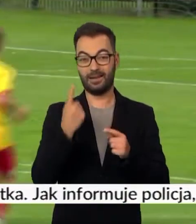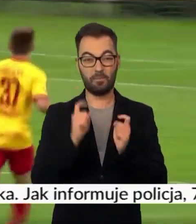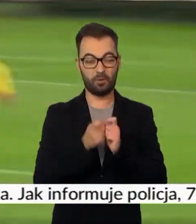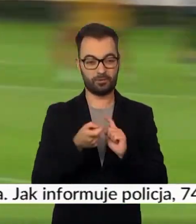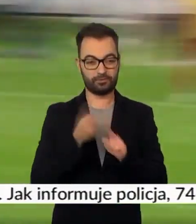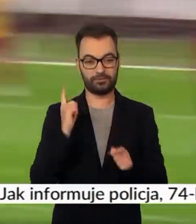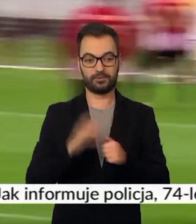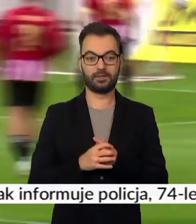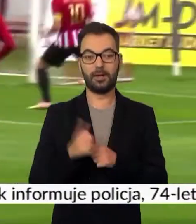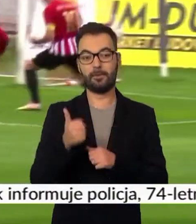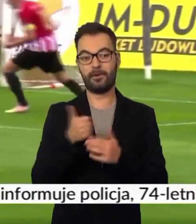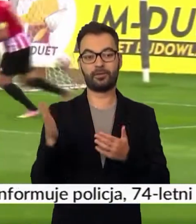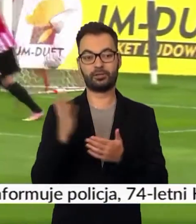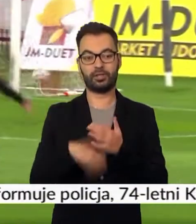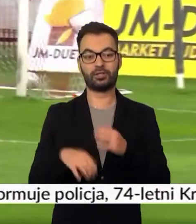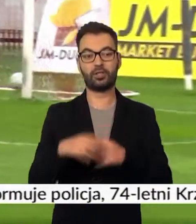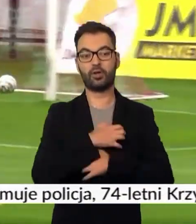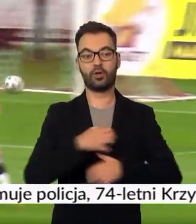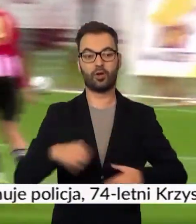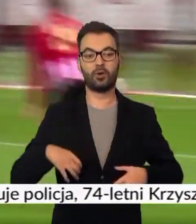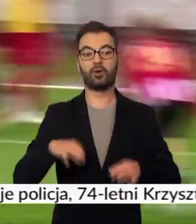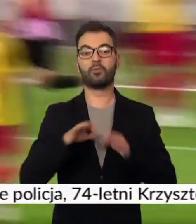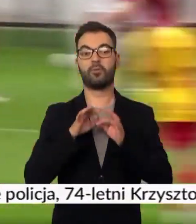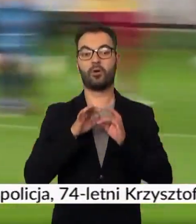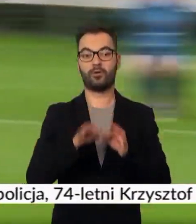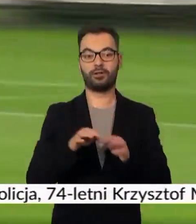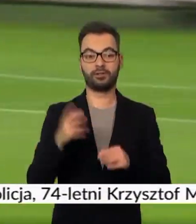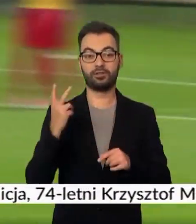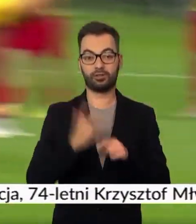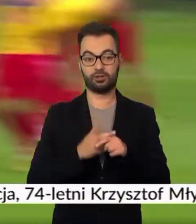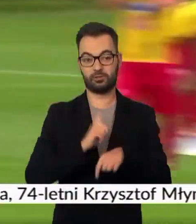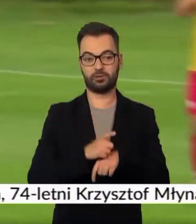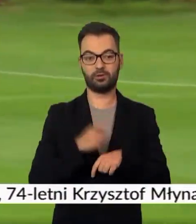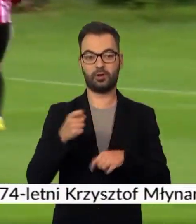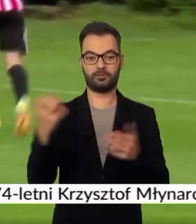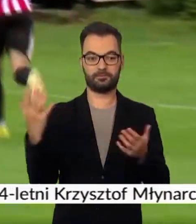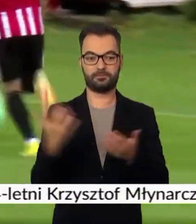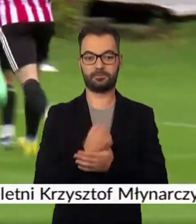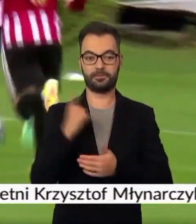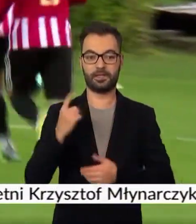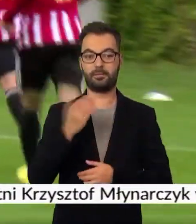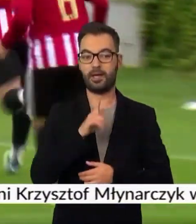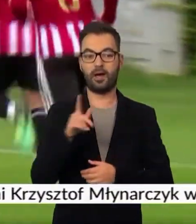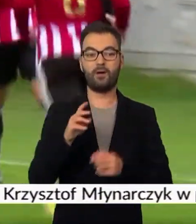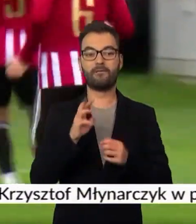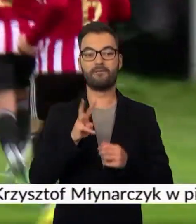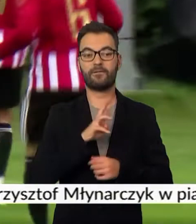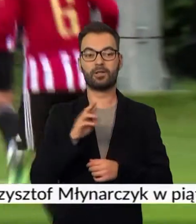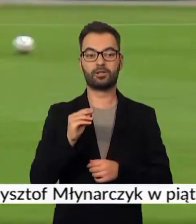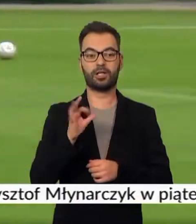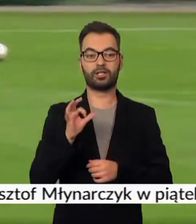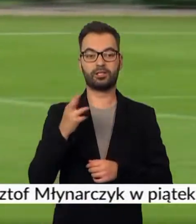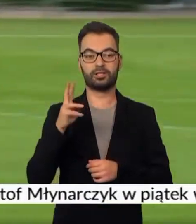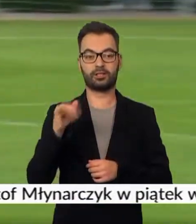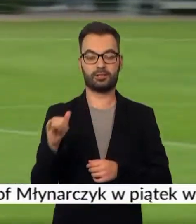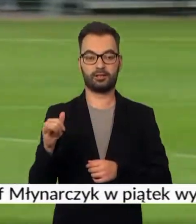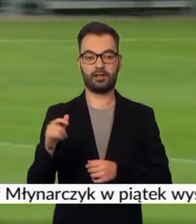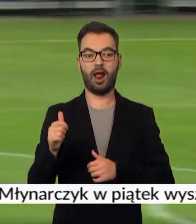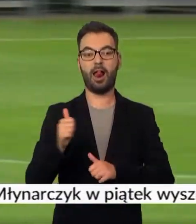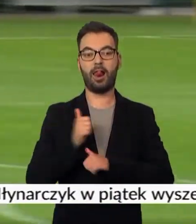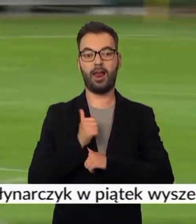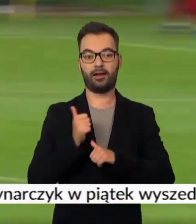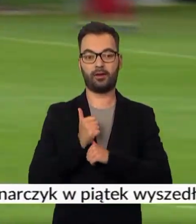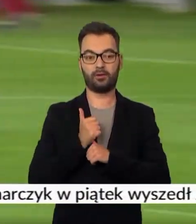Po pierwszej połowie prowadzili gospodarze, a z gola w 30 minucie cieszył się Michał Wrzesiński. Drużyna z Legionowa wyrównała